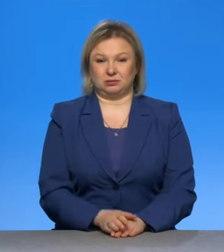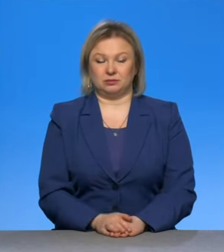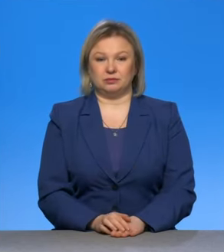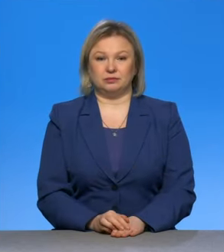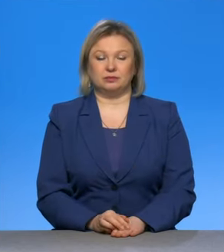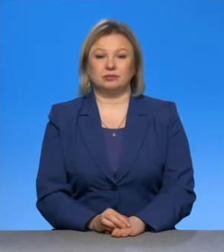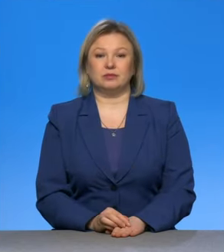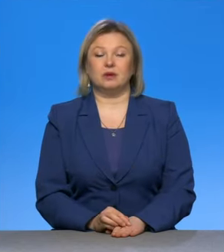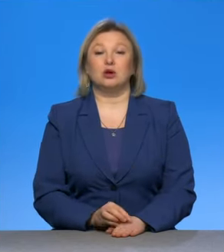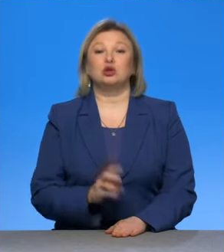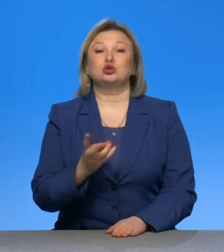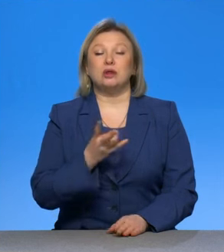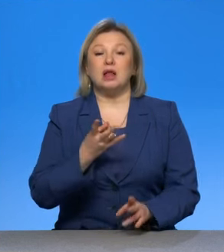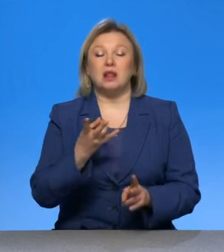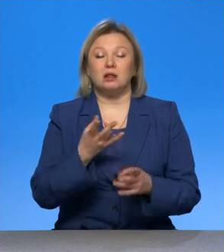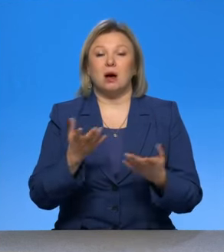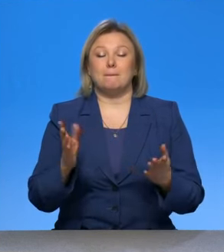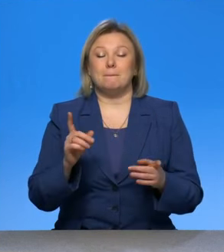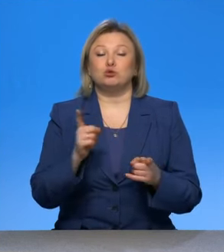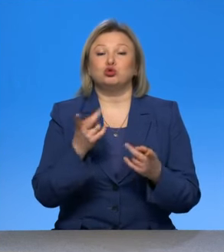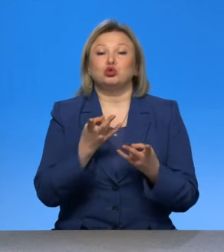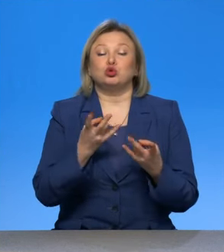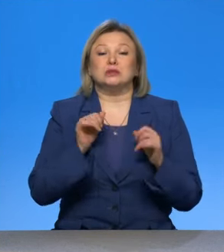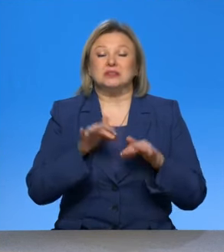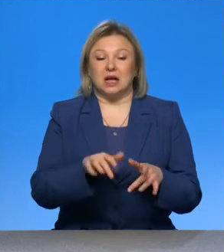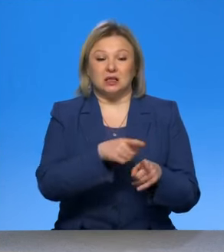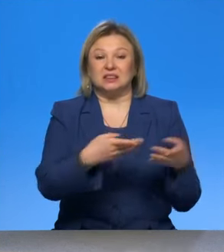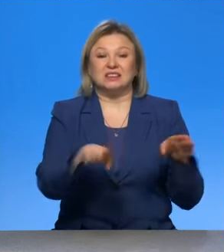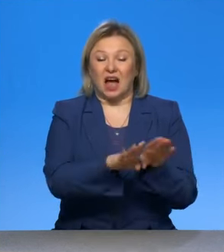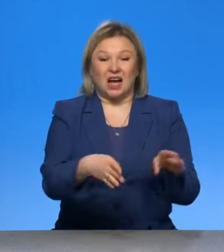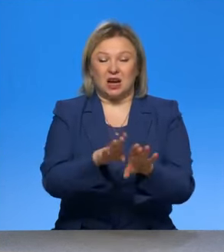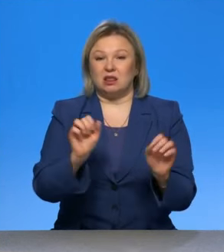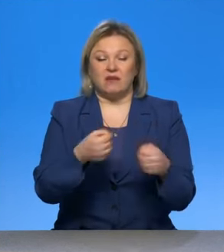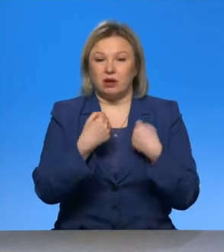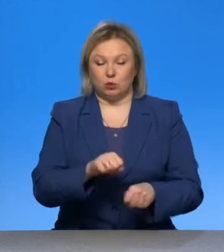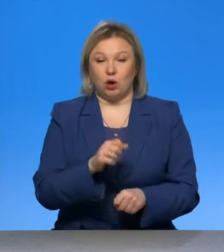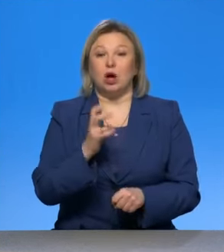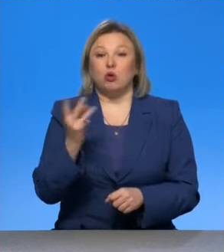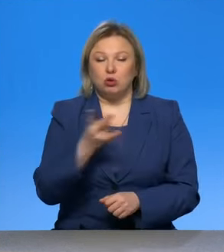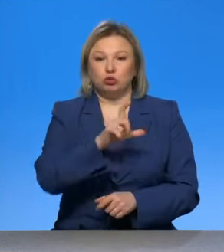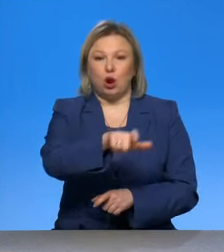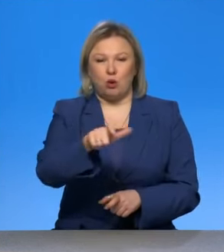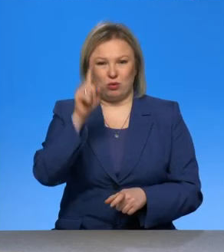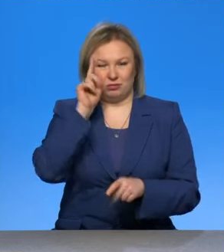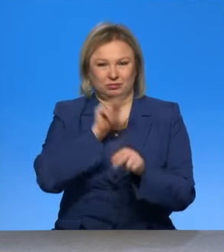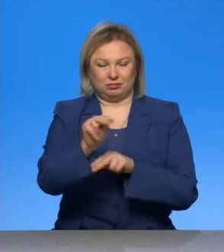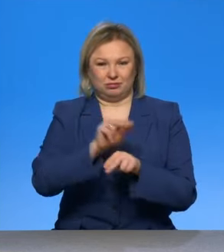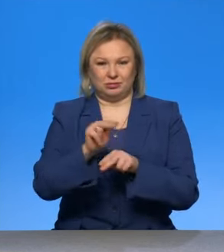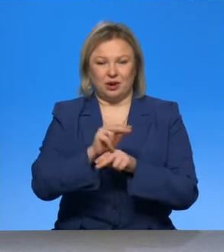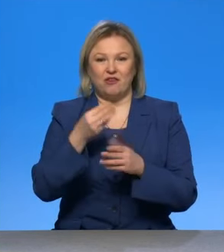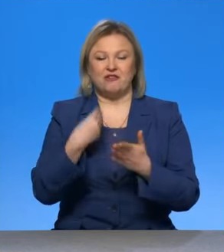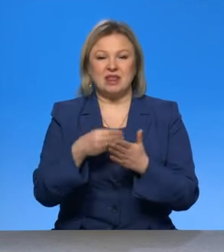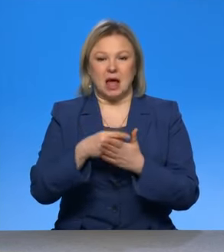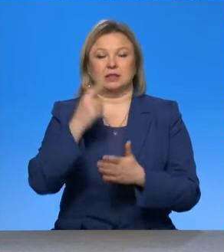поднимать финансовую компетентность. Финансовую грамотность разобрались, финансовую компетентность поднимать. Ну вот смотрите, пару